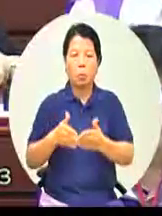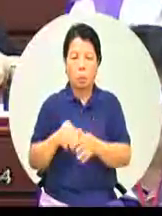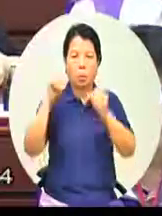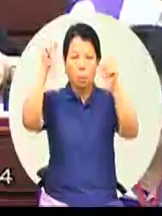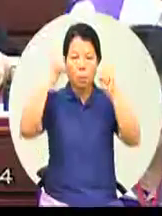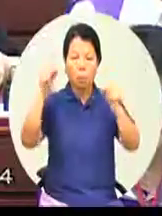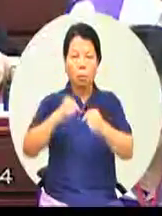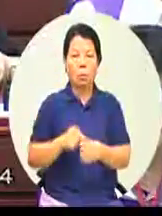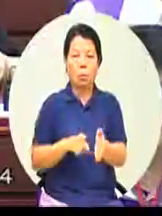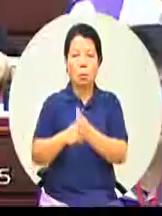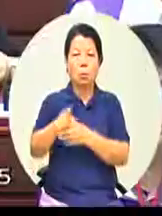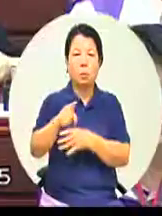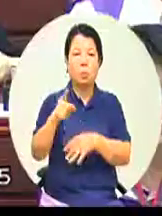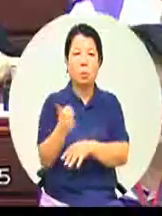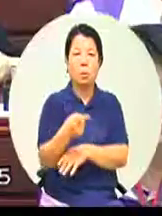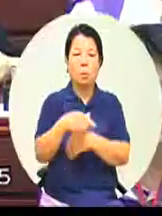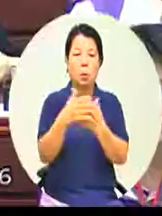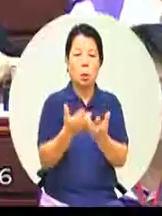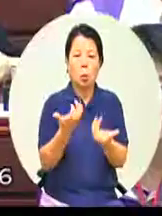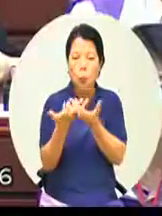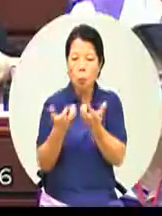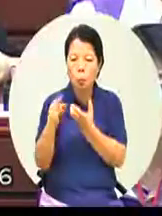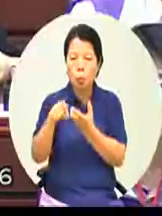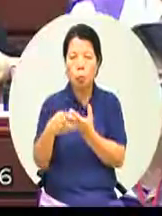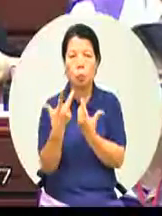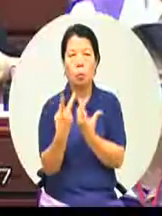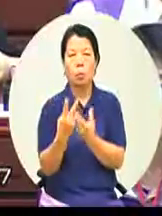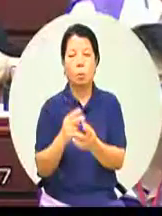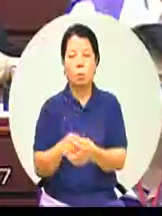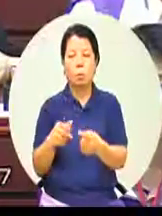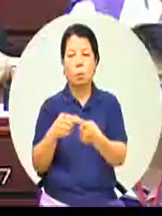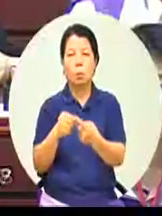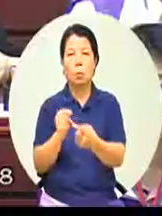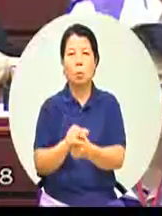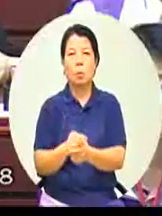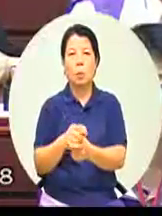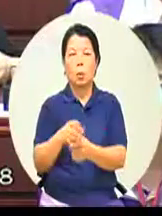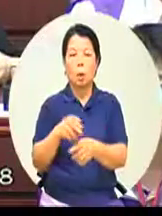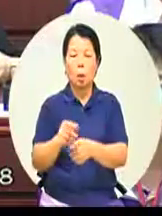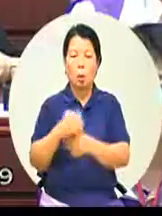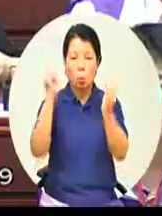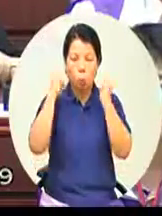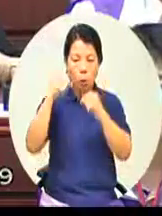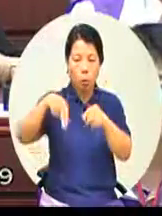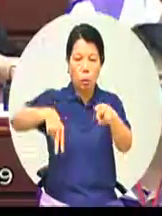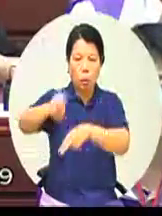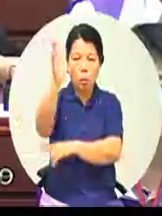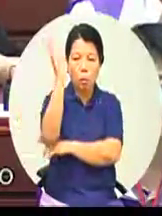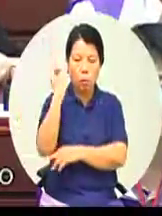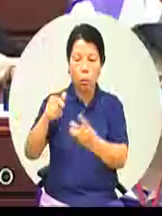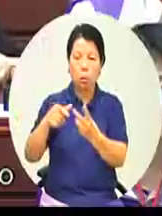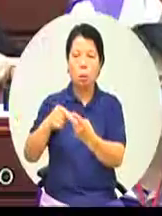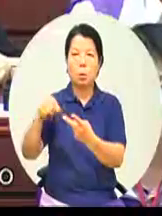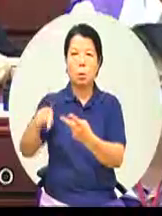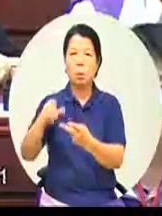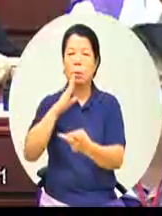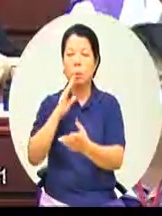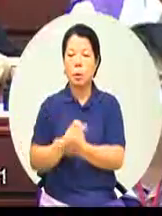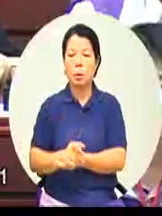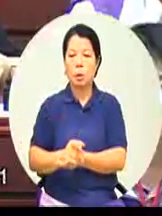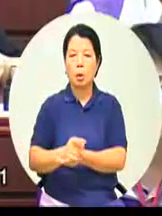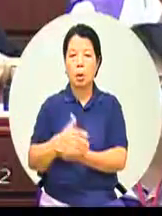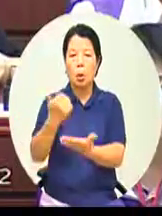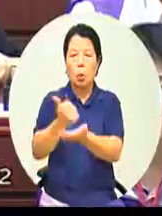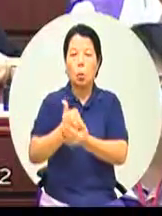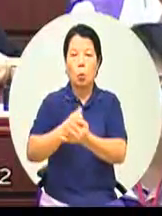的。啊，体育专才的人又分两种，一种是我们有些体育行政或体育的这人员，一种是约聘雇